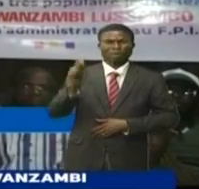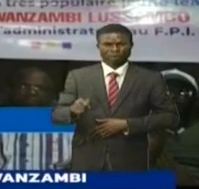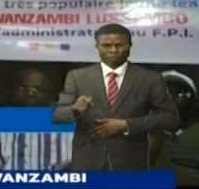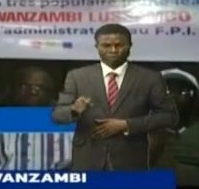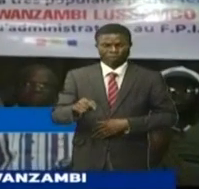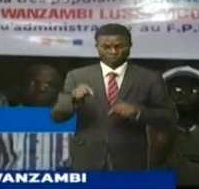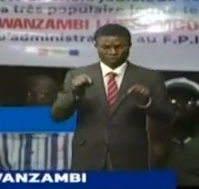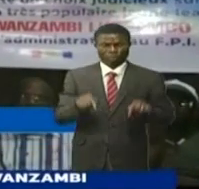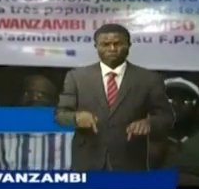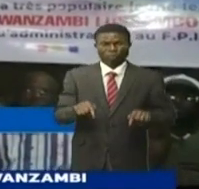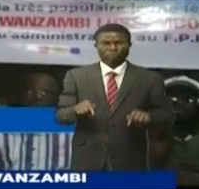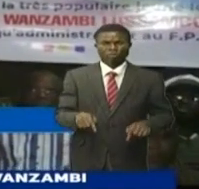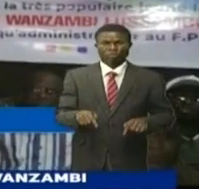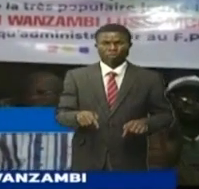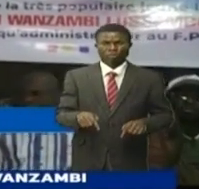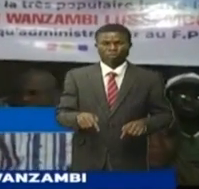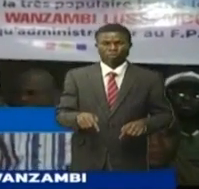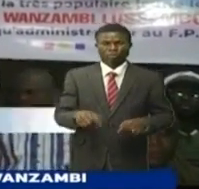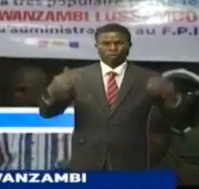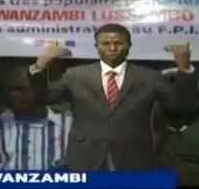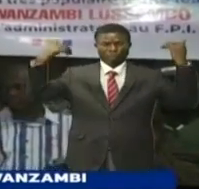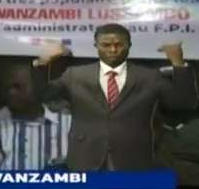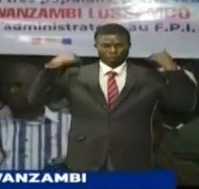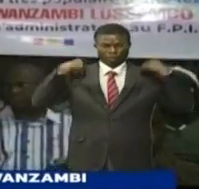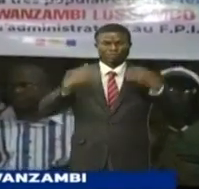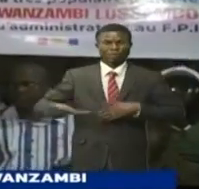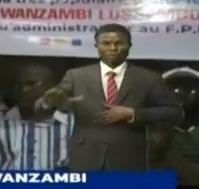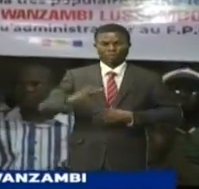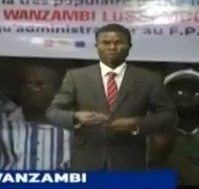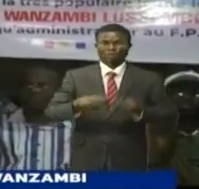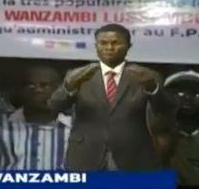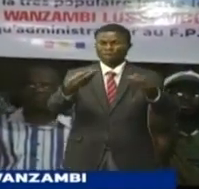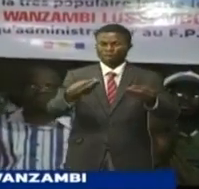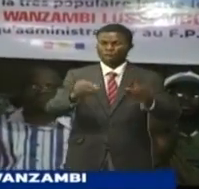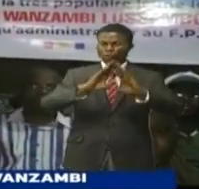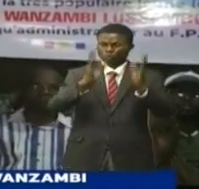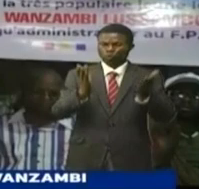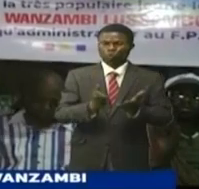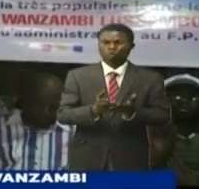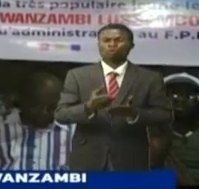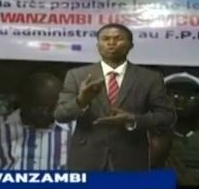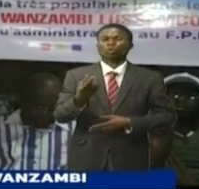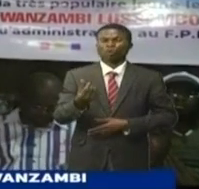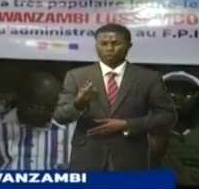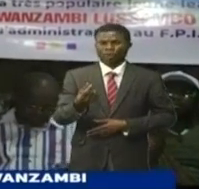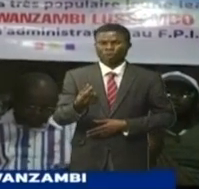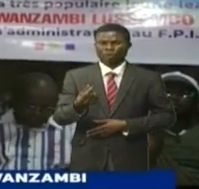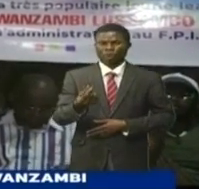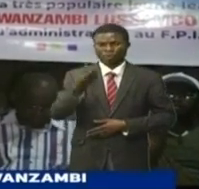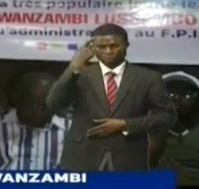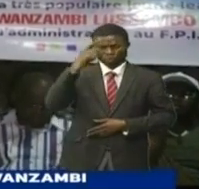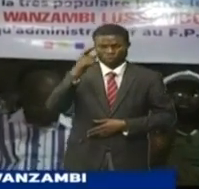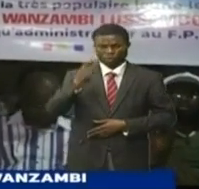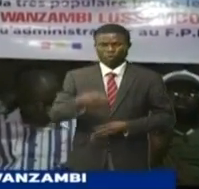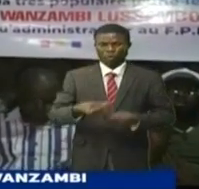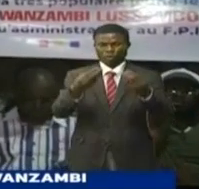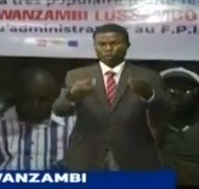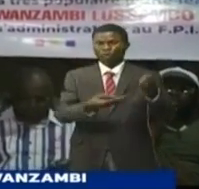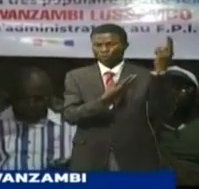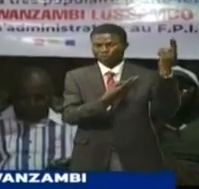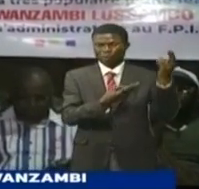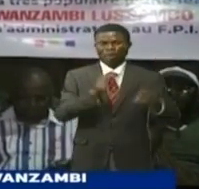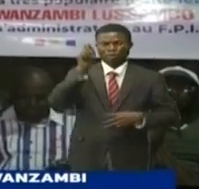aujourd'hui les commandants suprême tous les moyens nécessaires pour valoriser notre